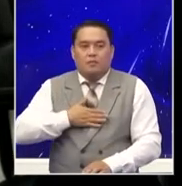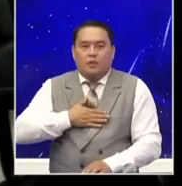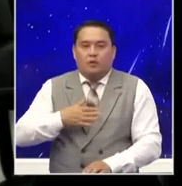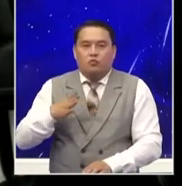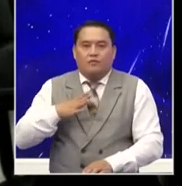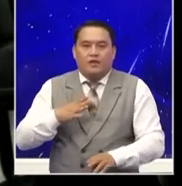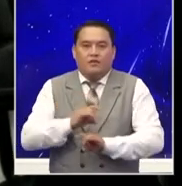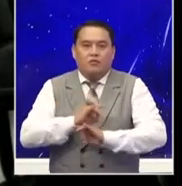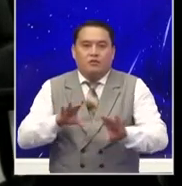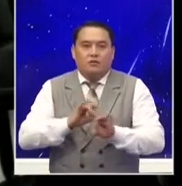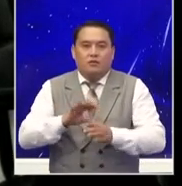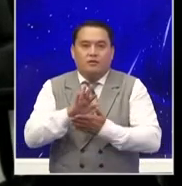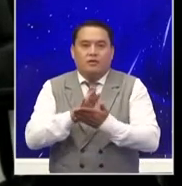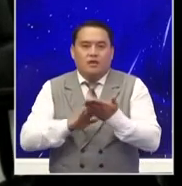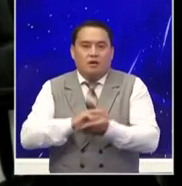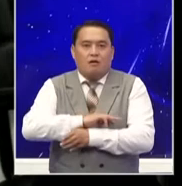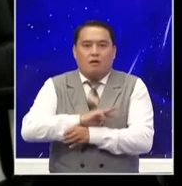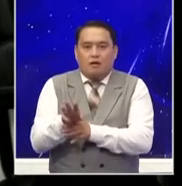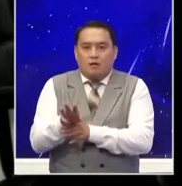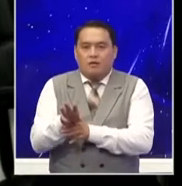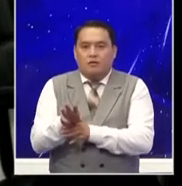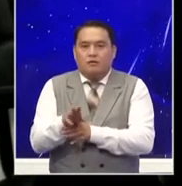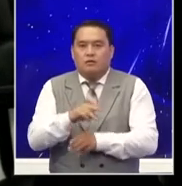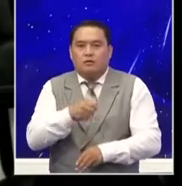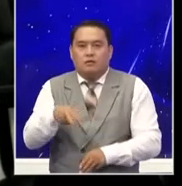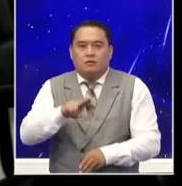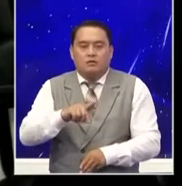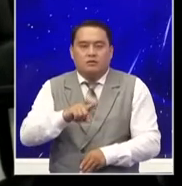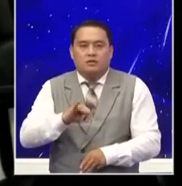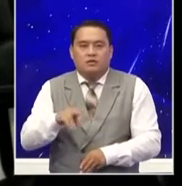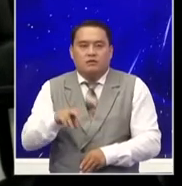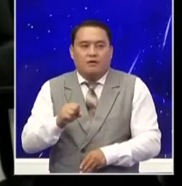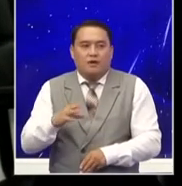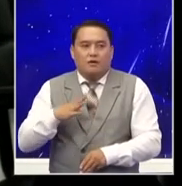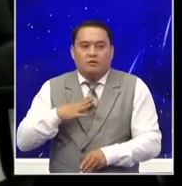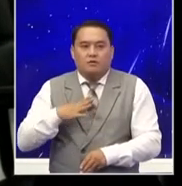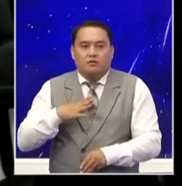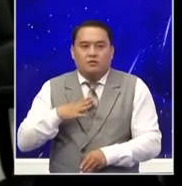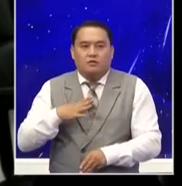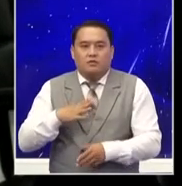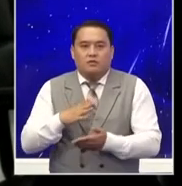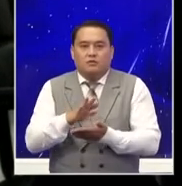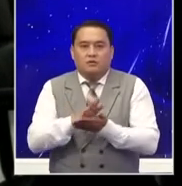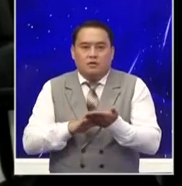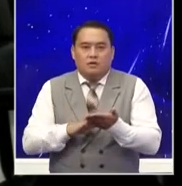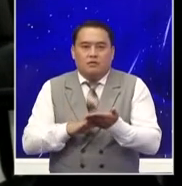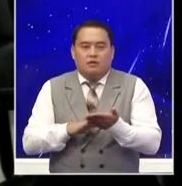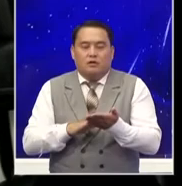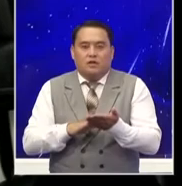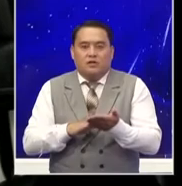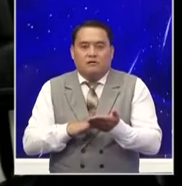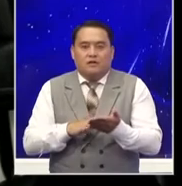средствами индивидуальной защиты, обеспечены ДЭС-средствами. Все меры инфекционного контроля по